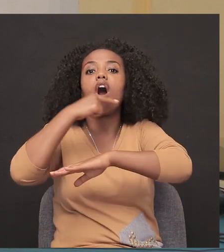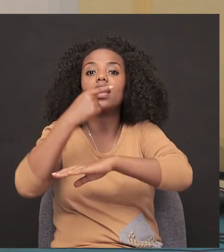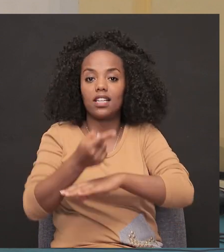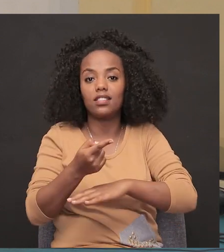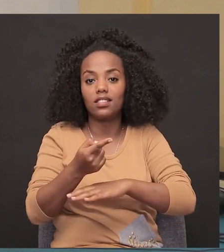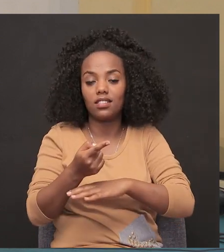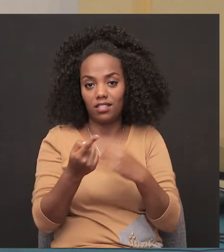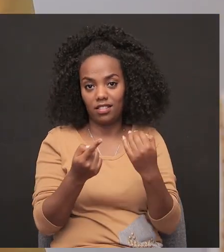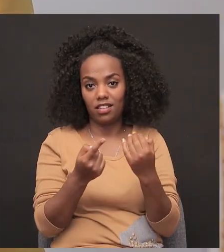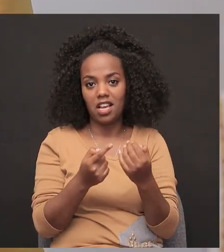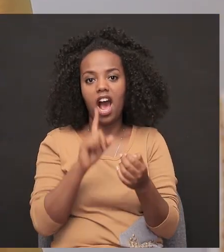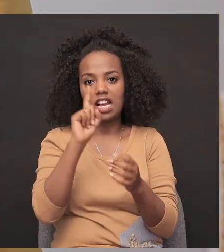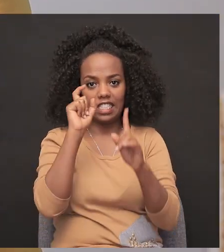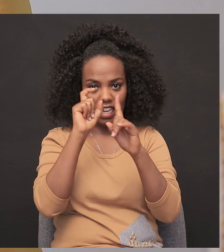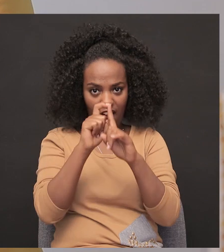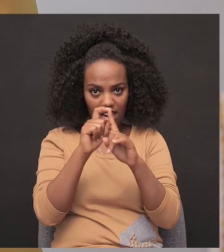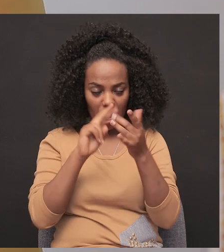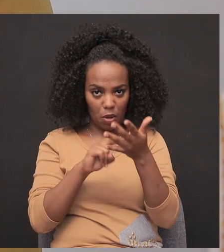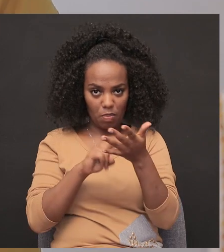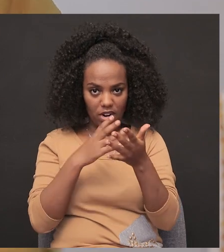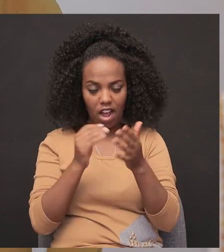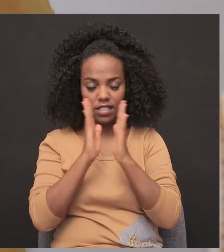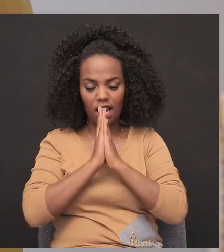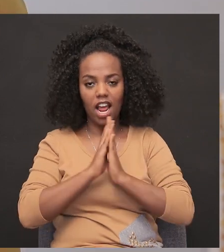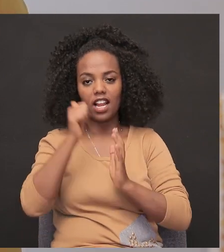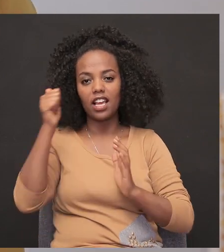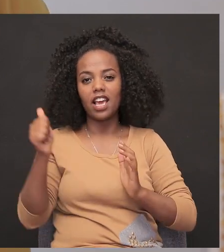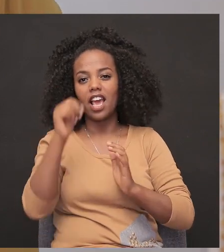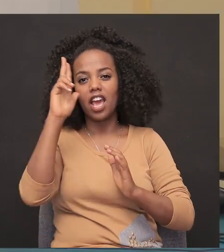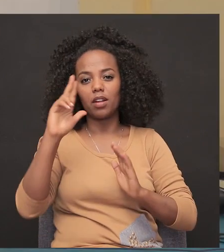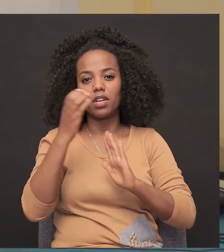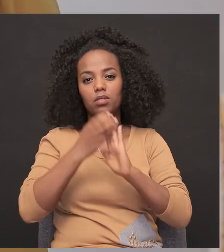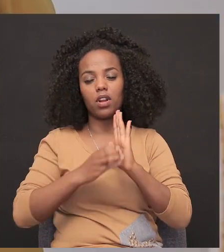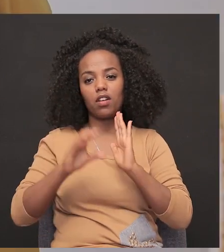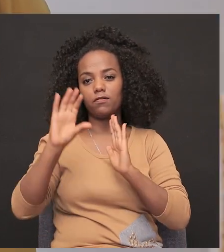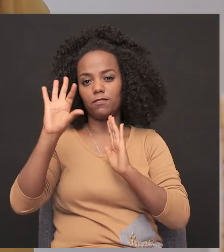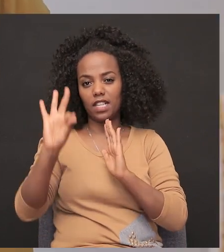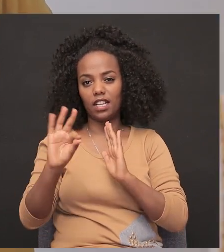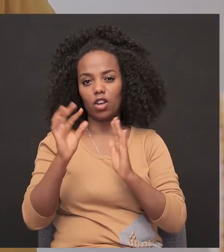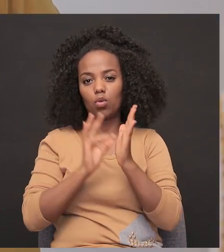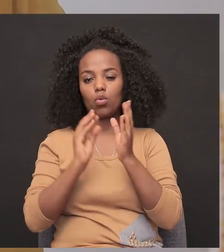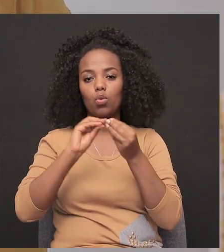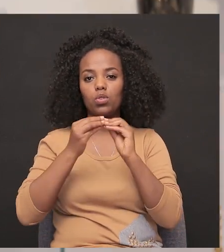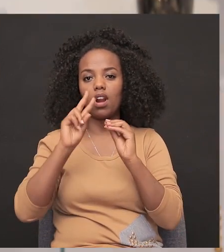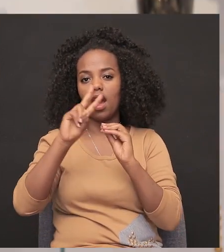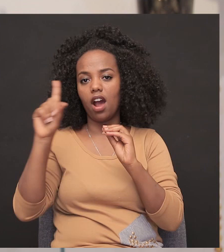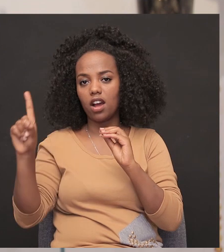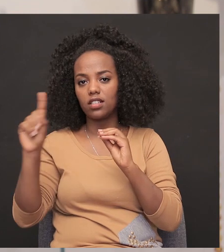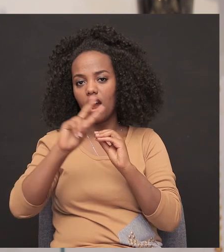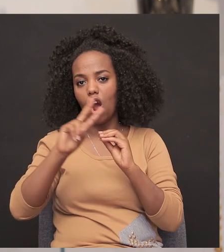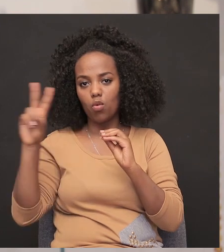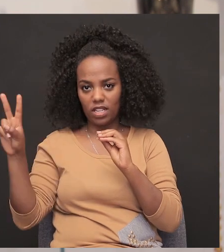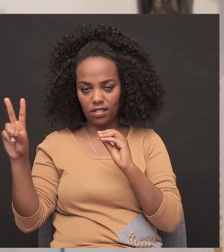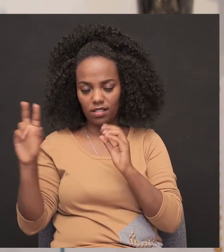ቃል አነብና እንጸልያለን ኤርሚያስ ምዕራፍ 9 ቁጥር 21 እና 22 እንደዚህ